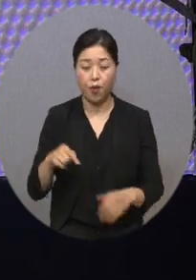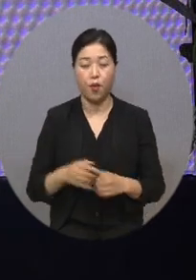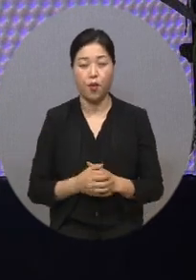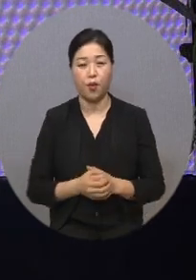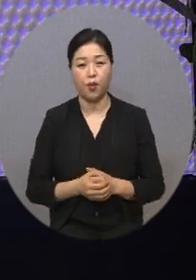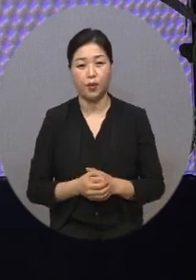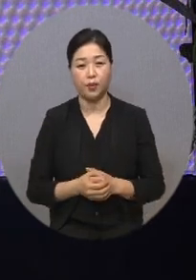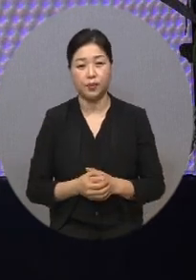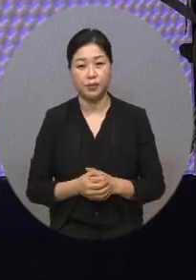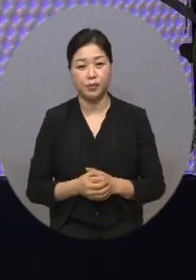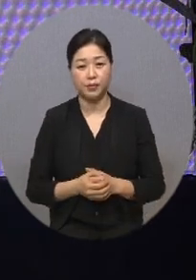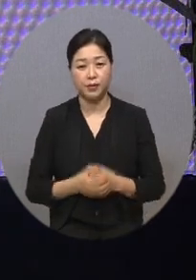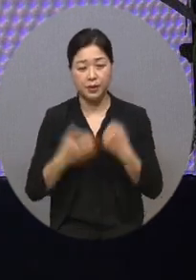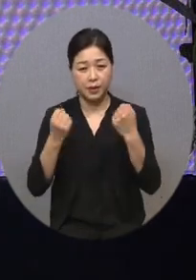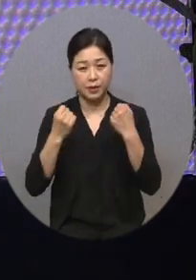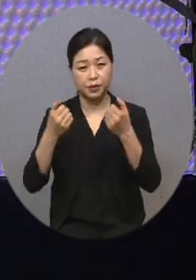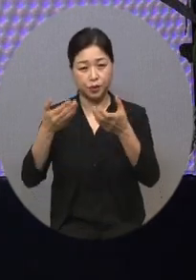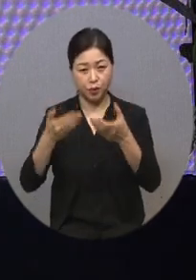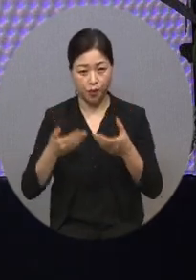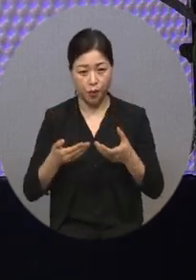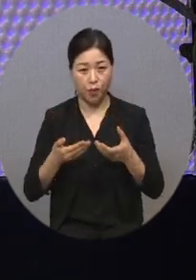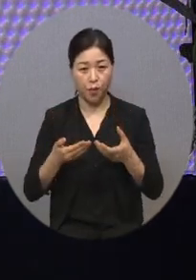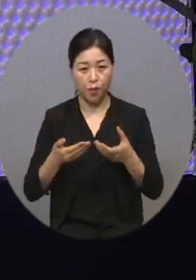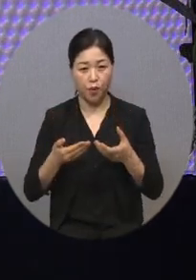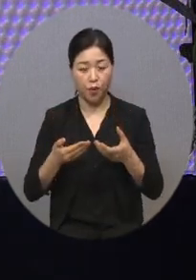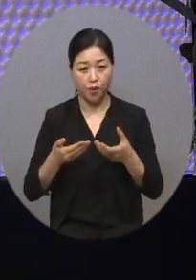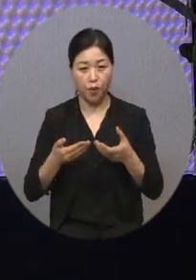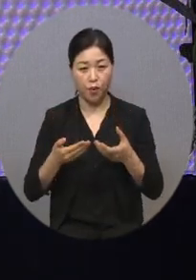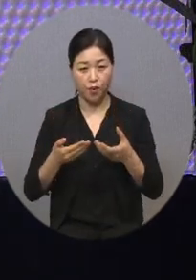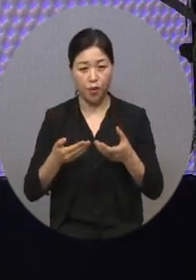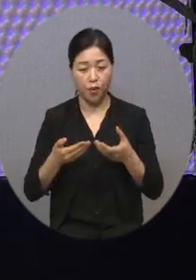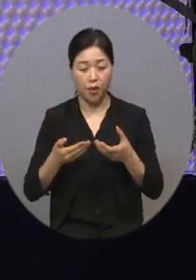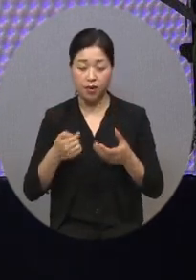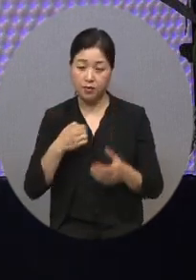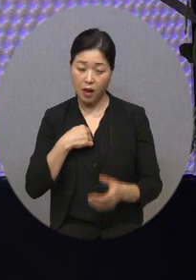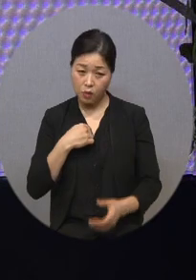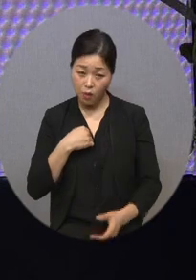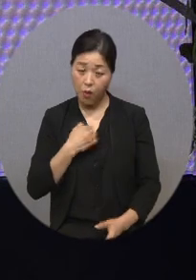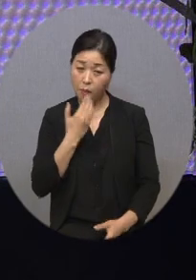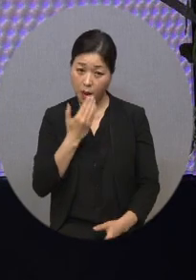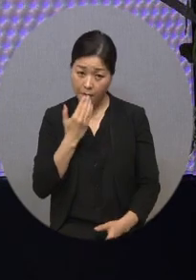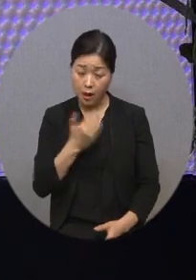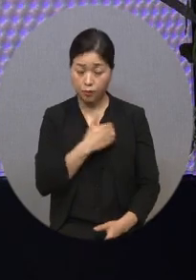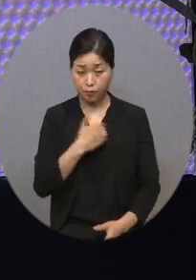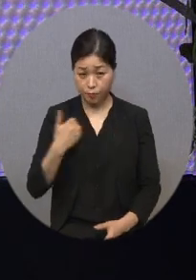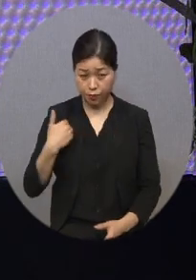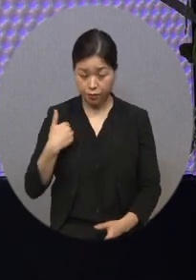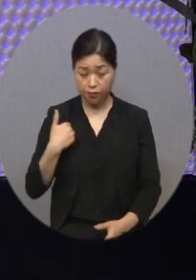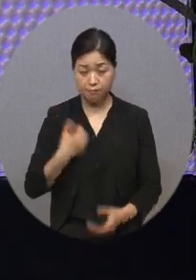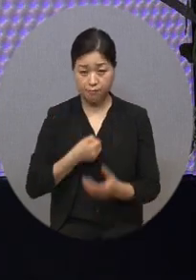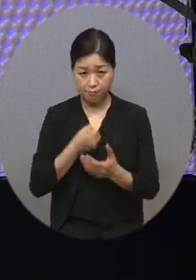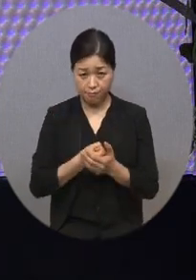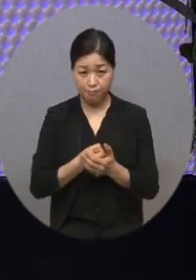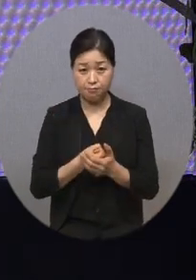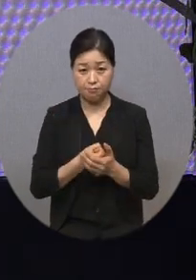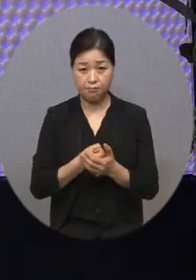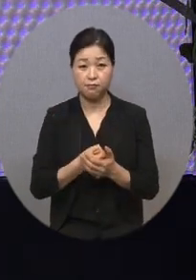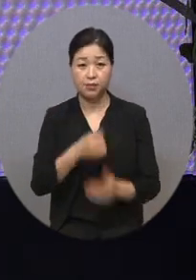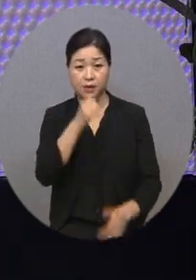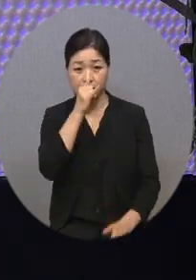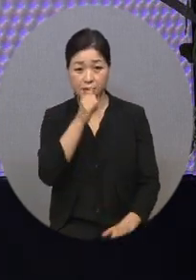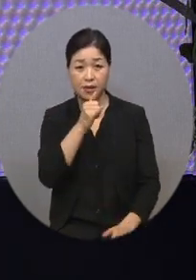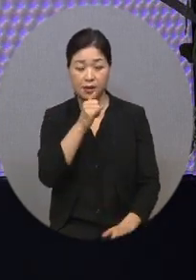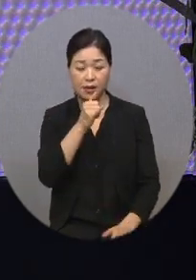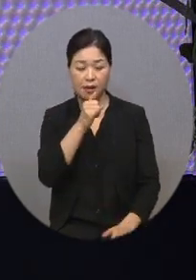정말 그 힘을 주고 아 이렇게 하면 된다는 그런 용기를 주는 그런 아주